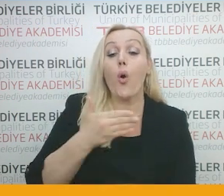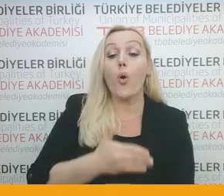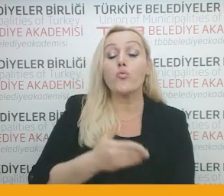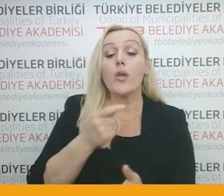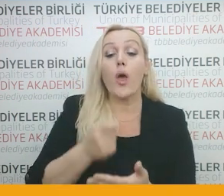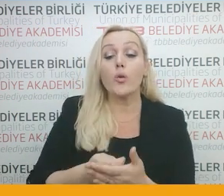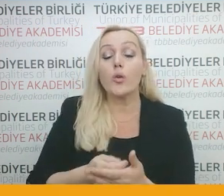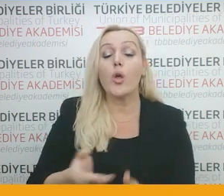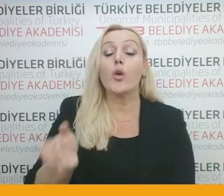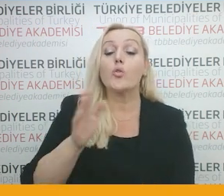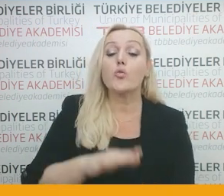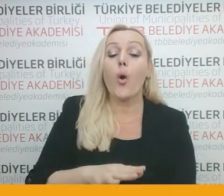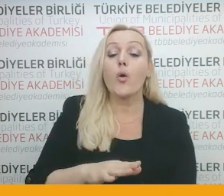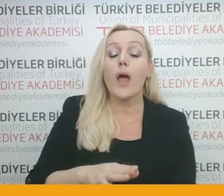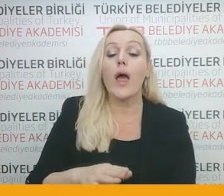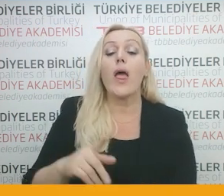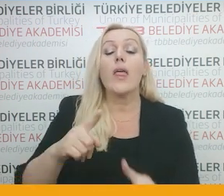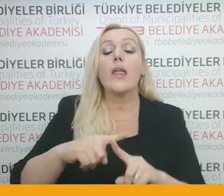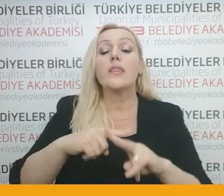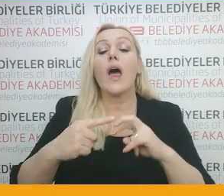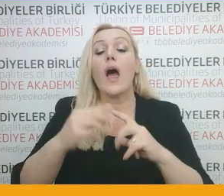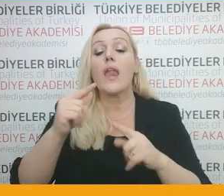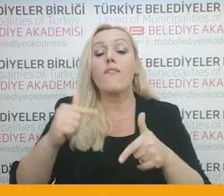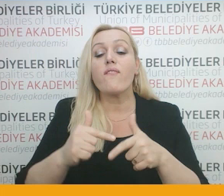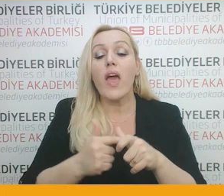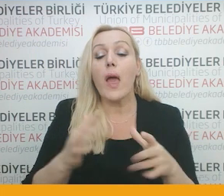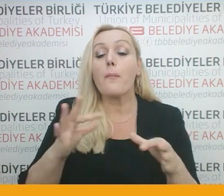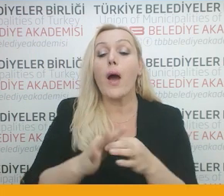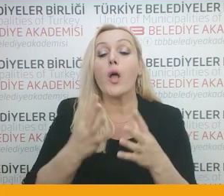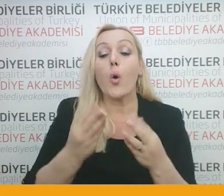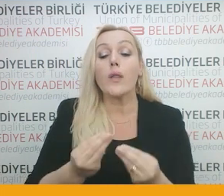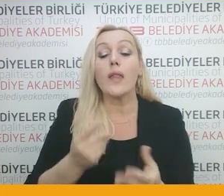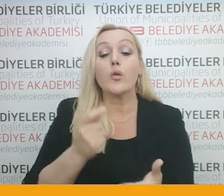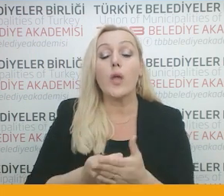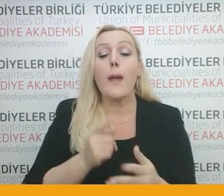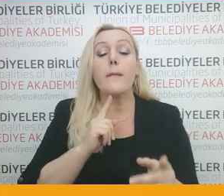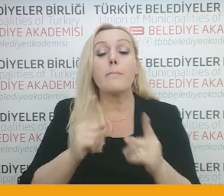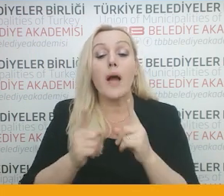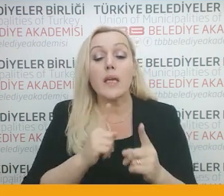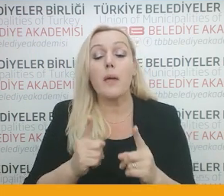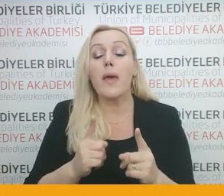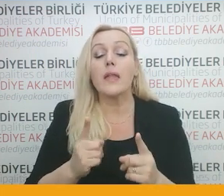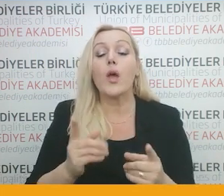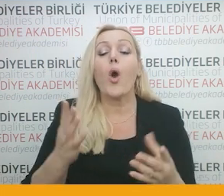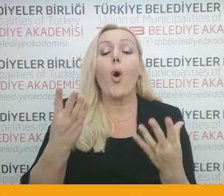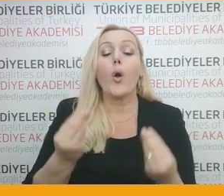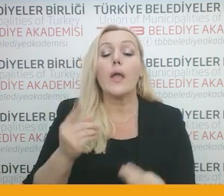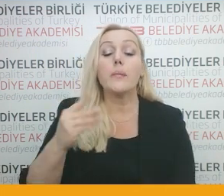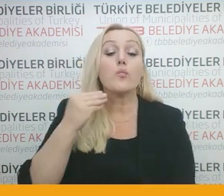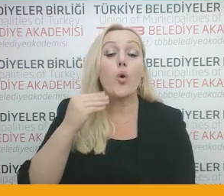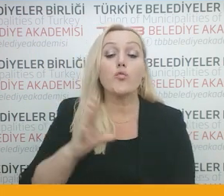Daha sonra tarifeye bağlı ödemeleri ödüyoruz. Yargı kararı varsa, yargı kararına istinaden bir borç varsa bunu ödüyoruz. İlama bağlı